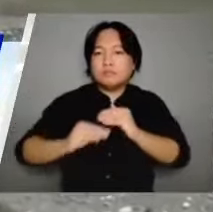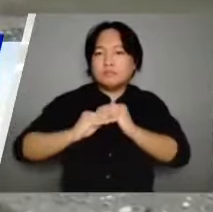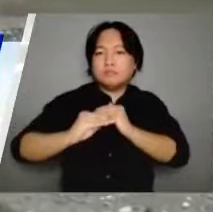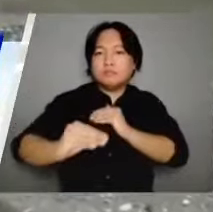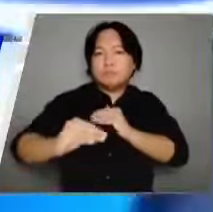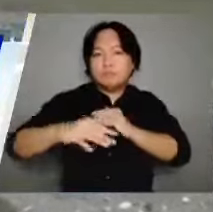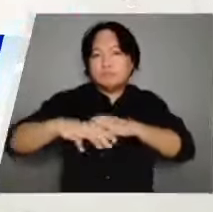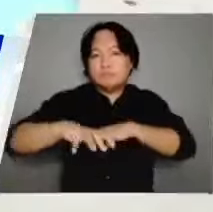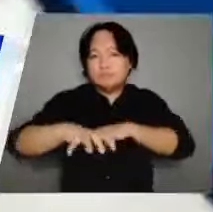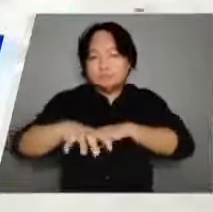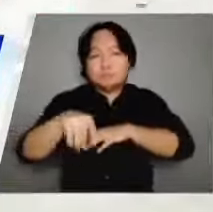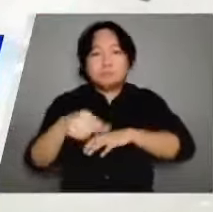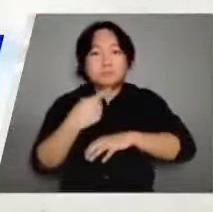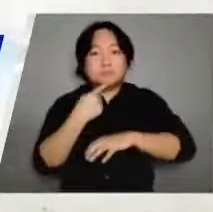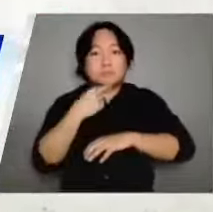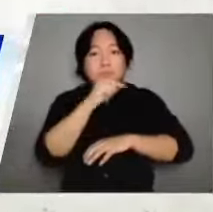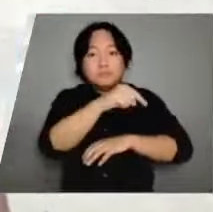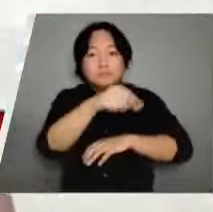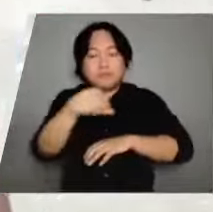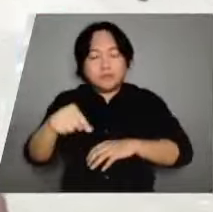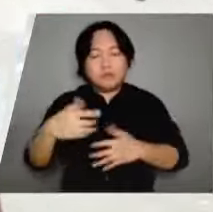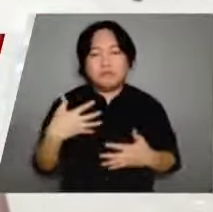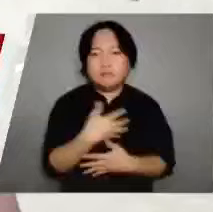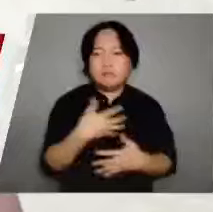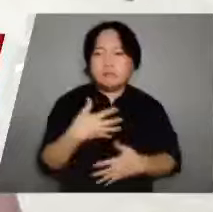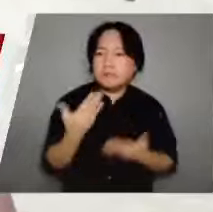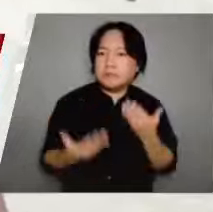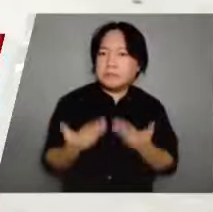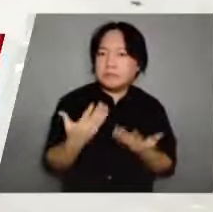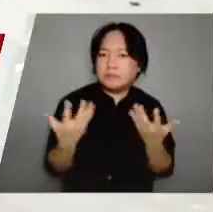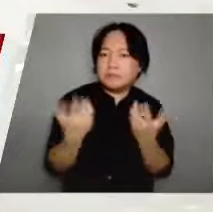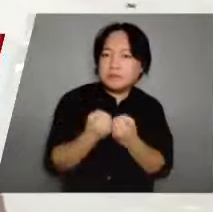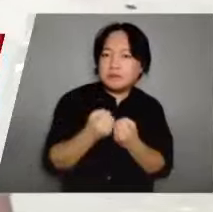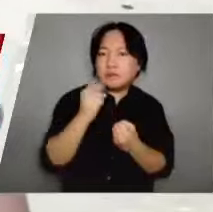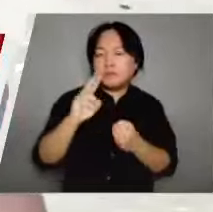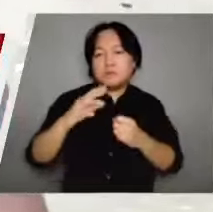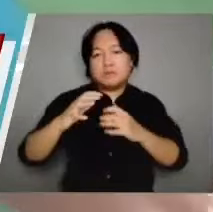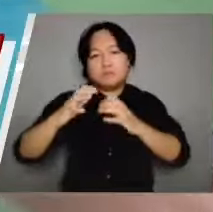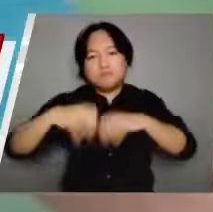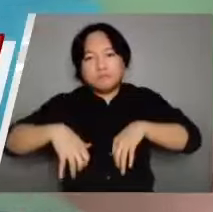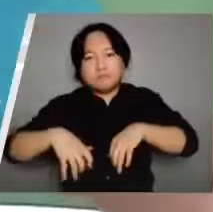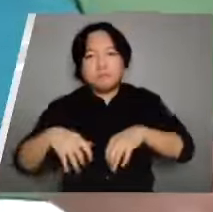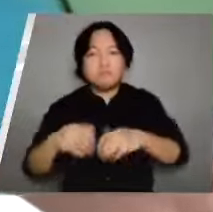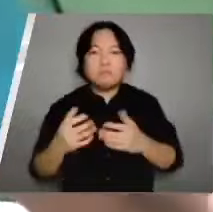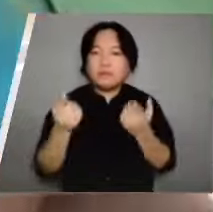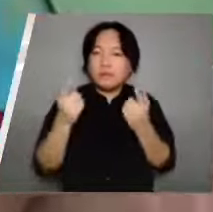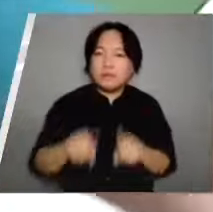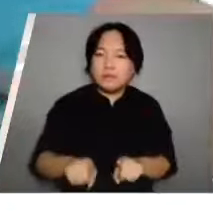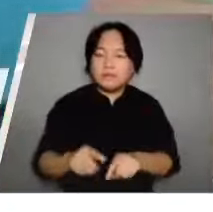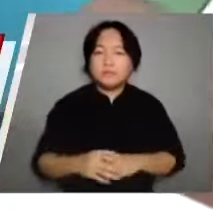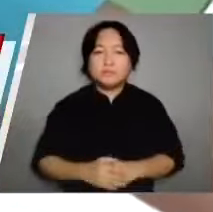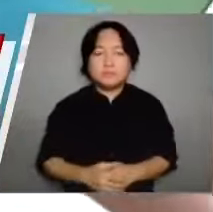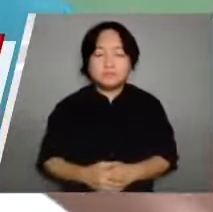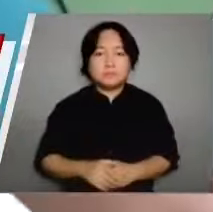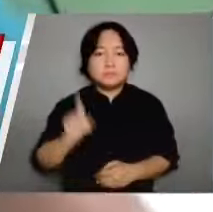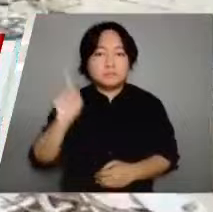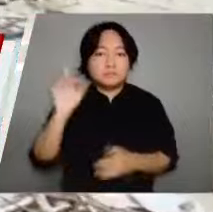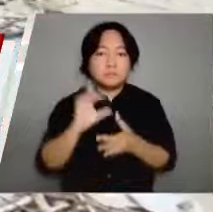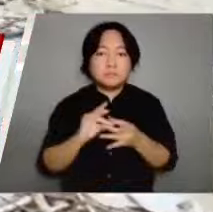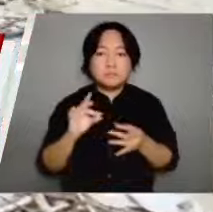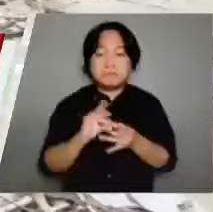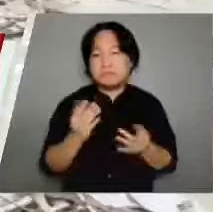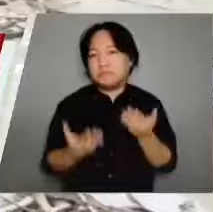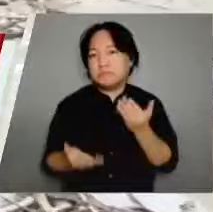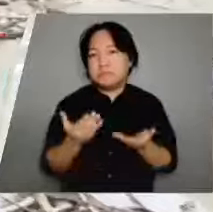dala nito. Baka ma-accidente o maabutan kami na sa aming mangyari yan. Baka biglang ang gumonggan